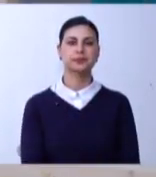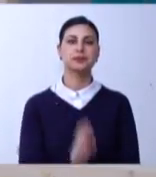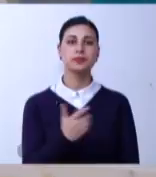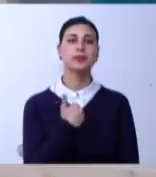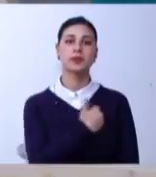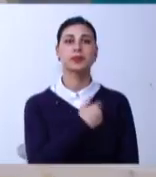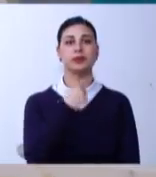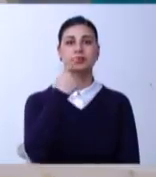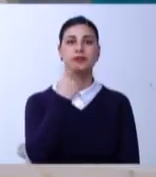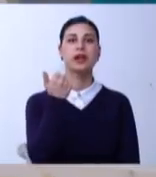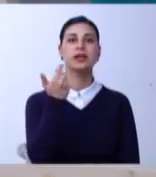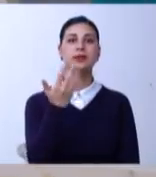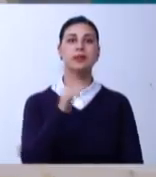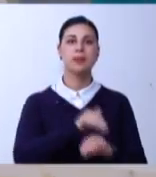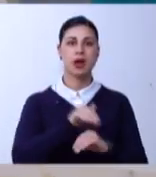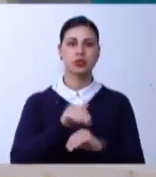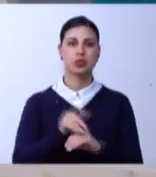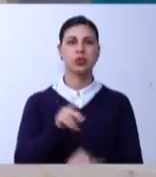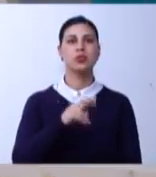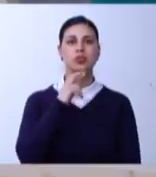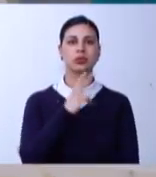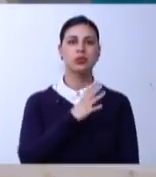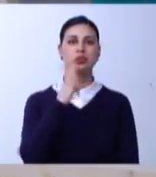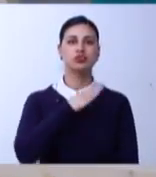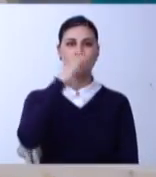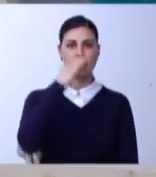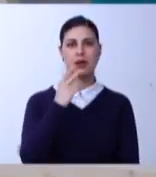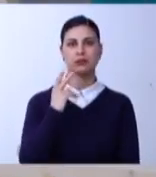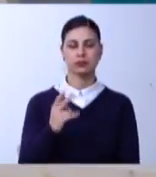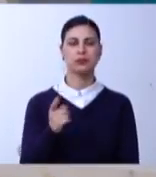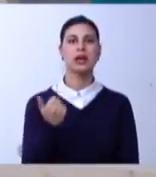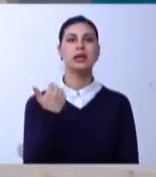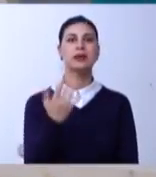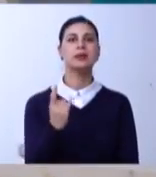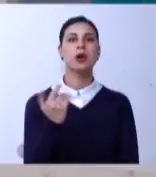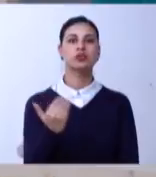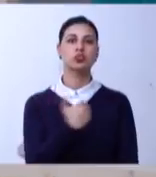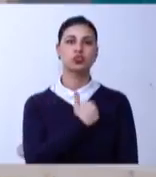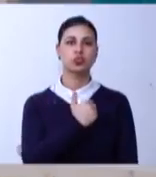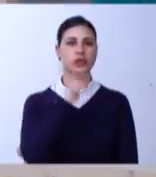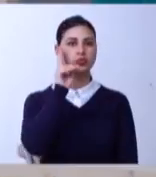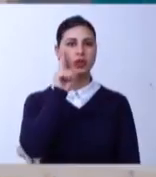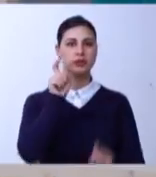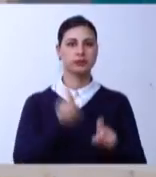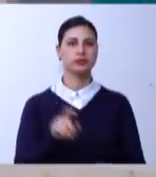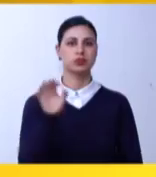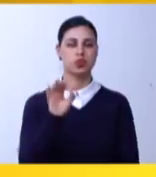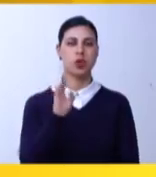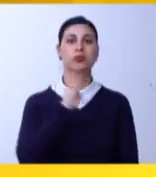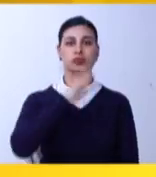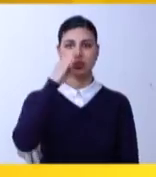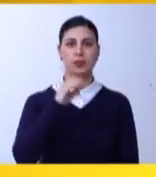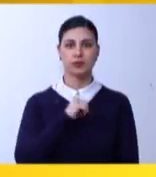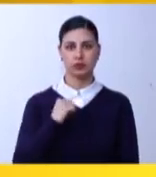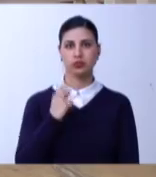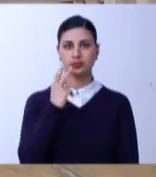მინდა დავასახელო რამდენიმე ფაქტორი, რომელსაც უნდა დააკვირდეს მშობელი იმისათვის, რომ იხვდეს რამდენად მზად არის მისი შვილი ამ უნარზე მუშაობის დასაწყებად. ანუ მშობელს